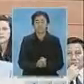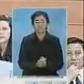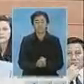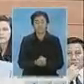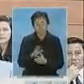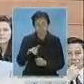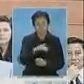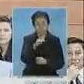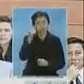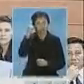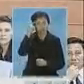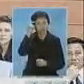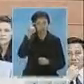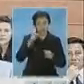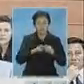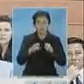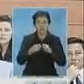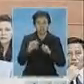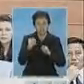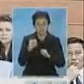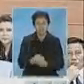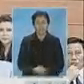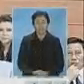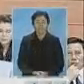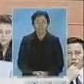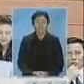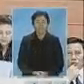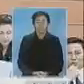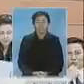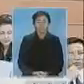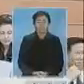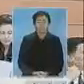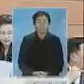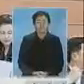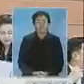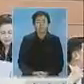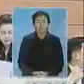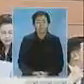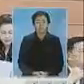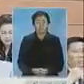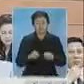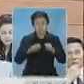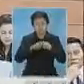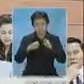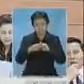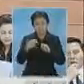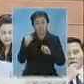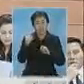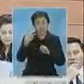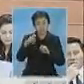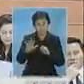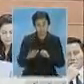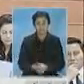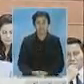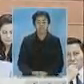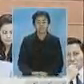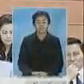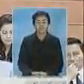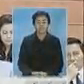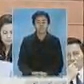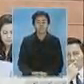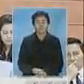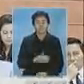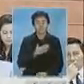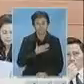ปฏิเสธได้เมื่อความจริงเป็นเช่นนี้ท่านประธานที่เคารพครับ